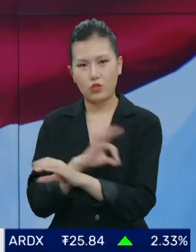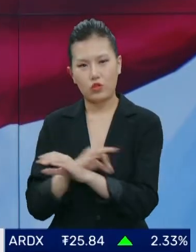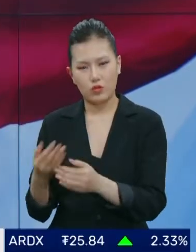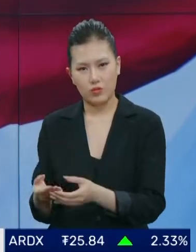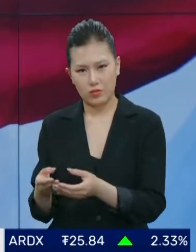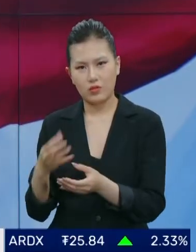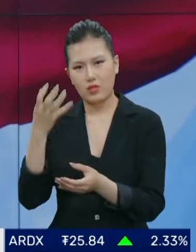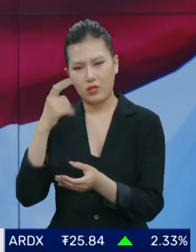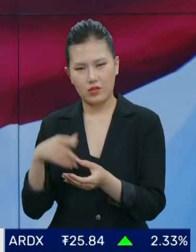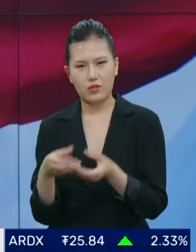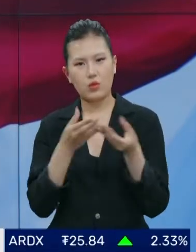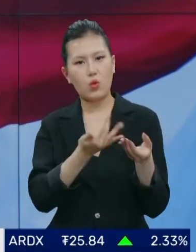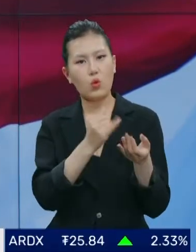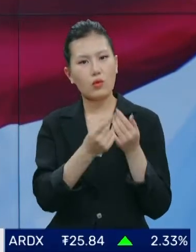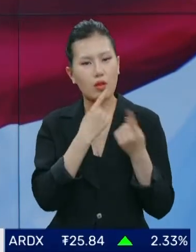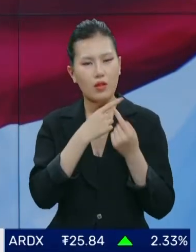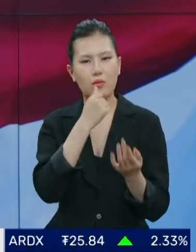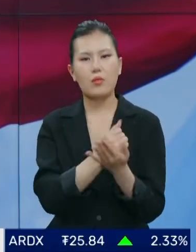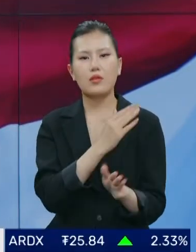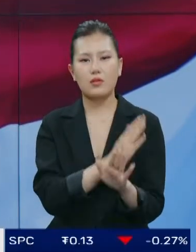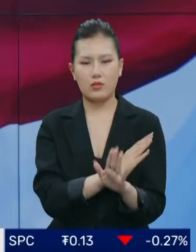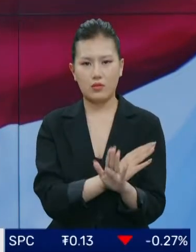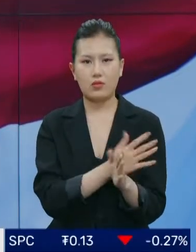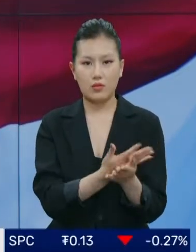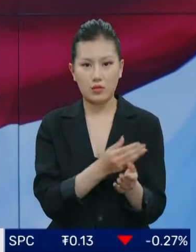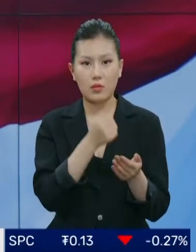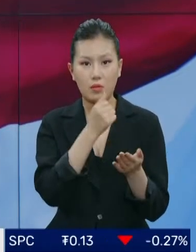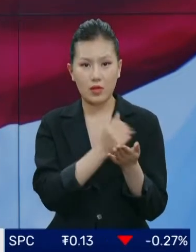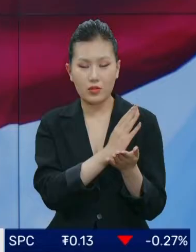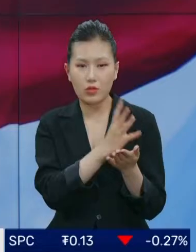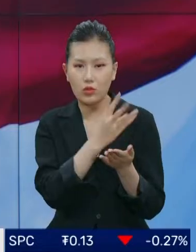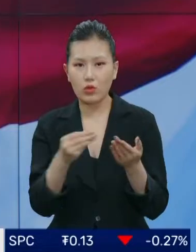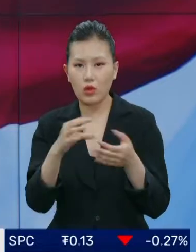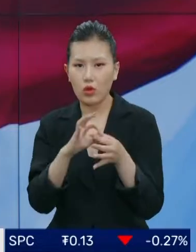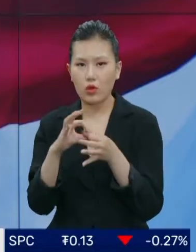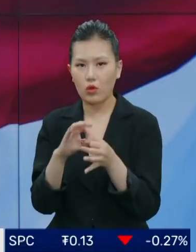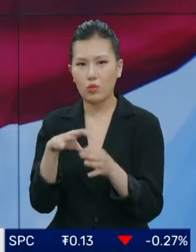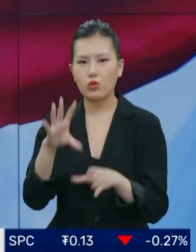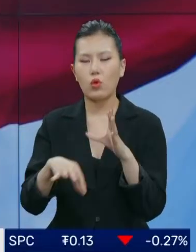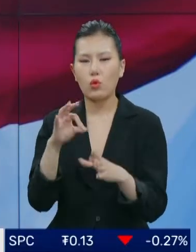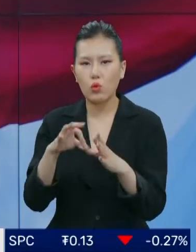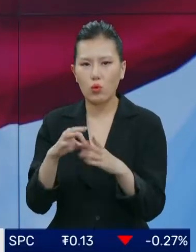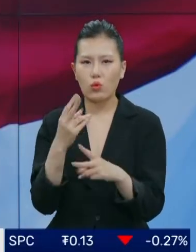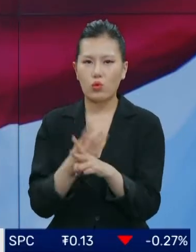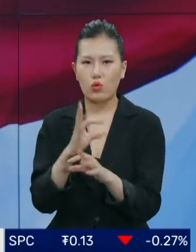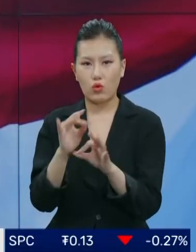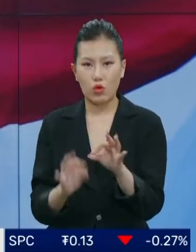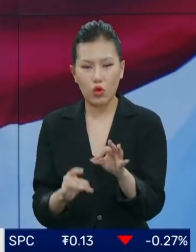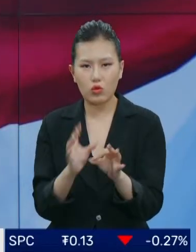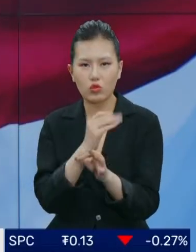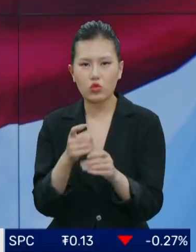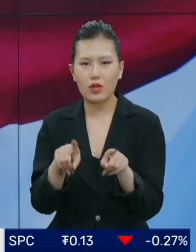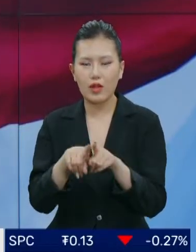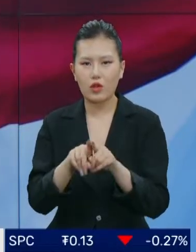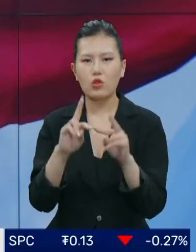Үүнтэй холбогдуулаад сонгуулийн тухай хуулийг энэ өөрчлөлттэй нийцүүлэн нэмэлт өөрчлөлт оруулахар холбогдох хуулийг нэгдсэн төслийг улсын хурал